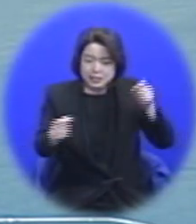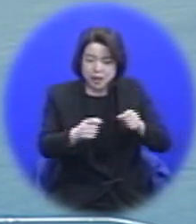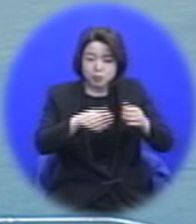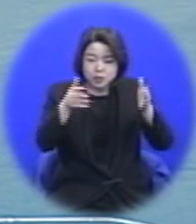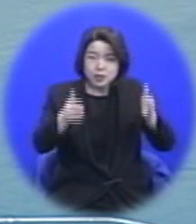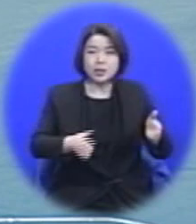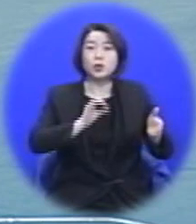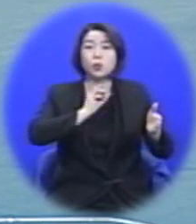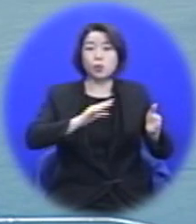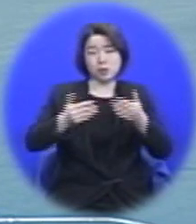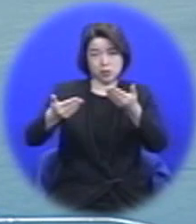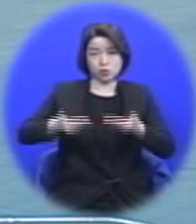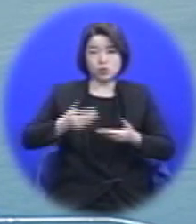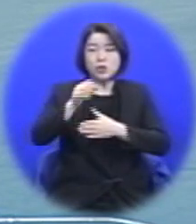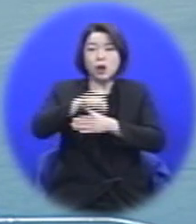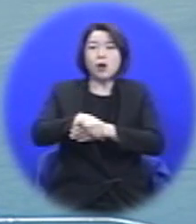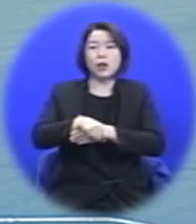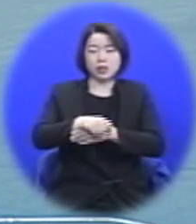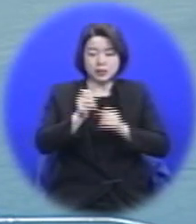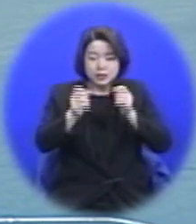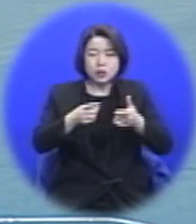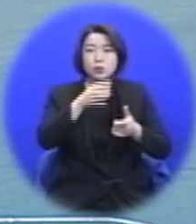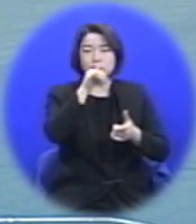기간 동안에만 주어지는 기회입니다.